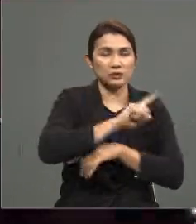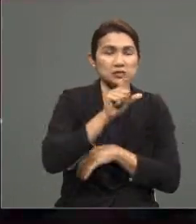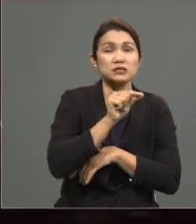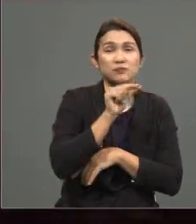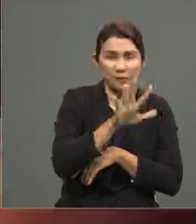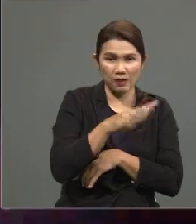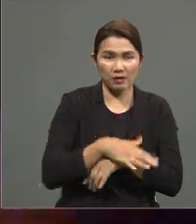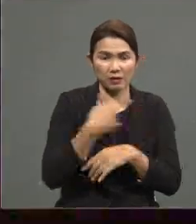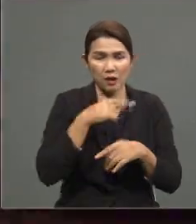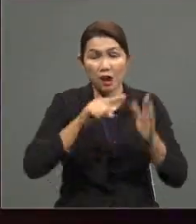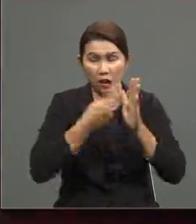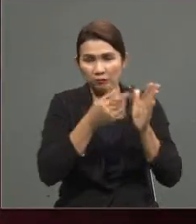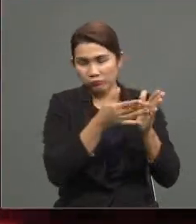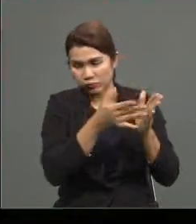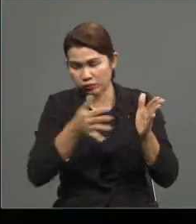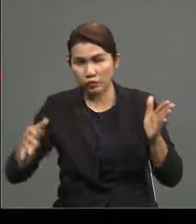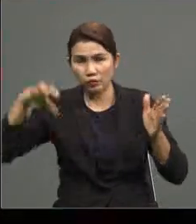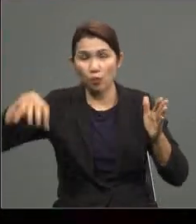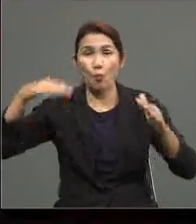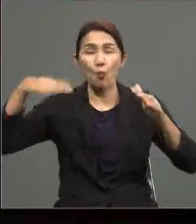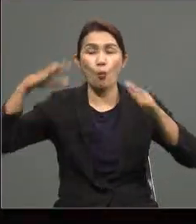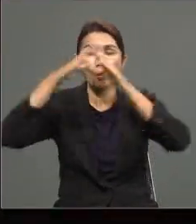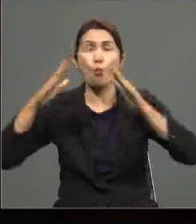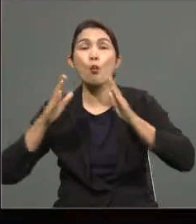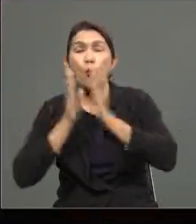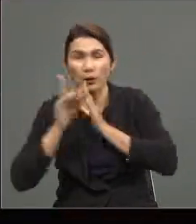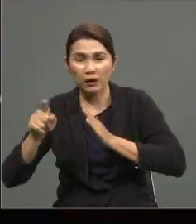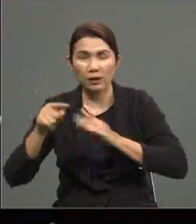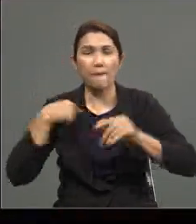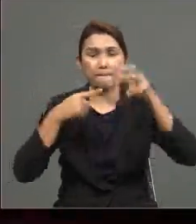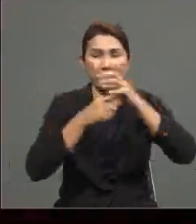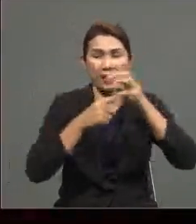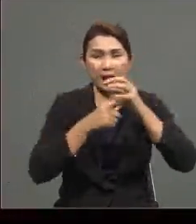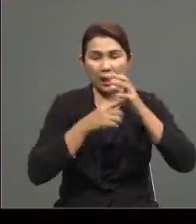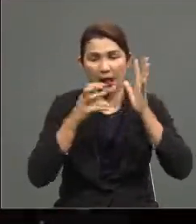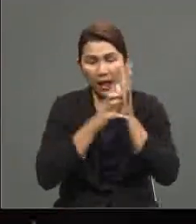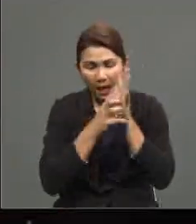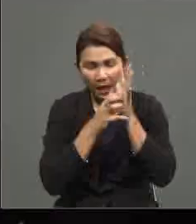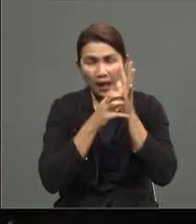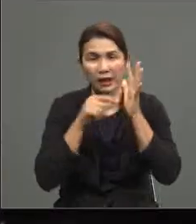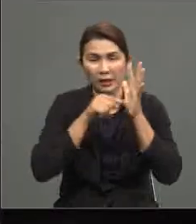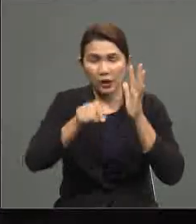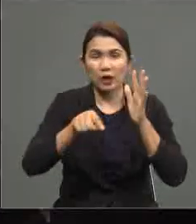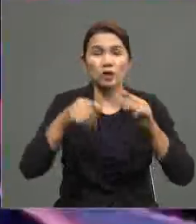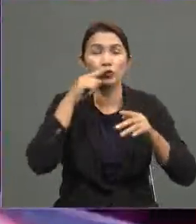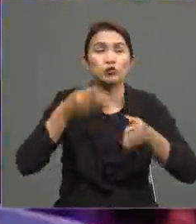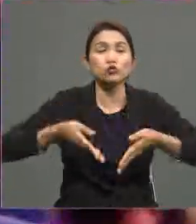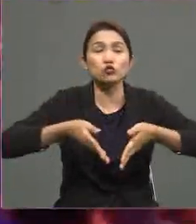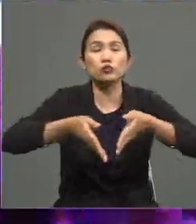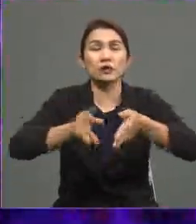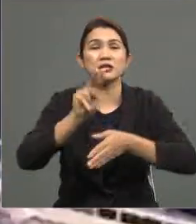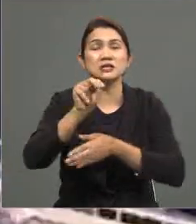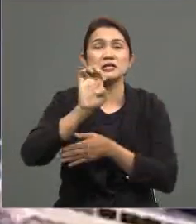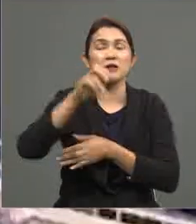พัทยาจนถึงแยกวัดชัยมงคลแล้วก็ถนนพัทยากลางจากแยกท็อปไปจนถึงแยกนิพาหลอดนะฮะซึ่ง